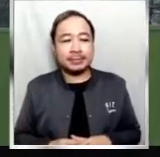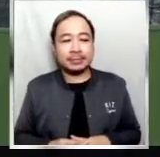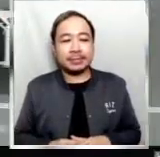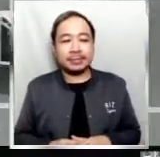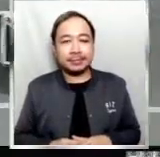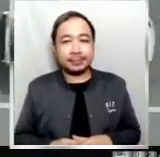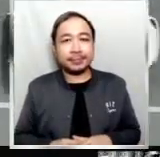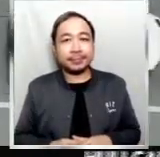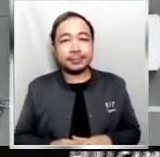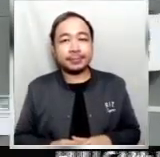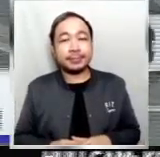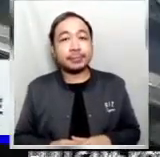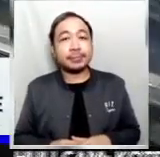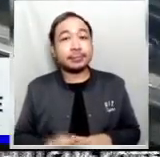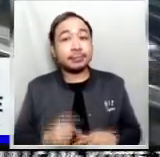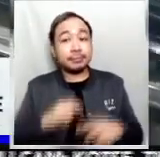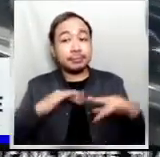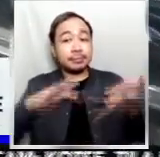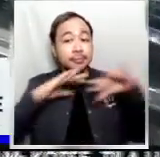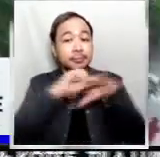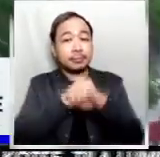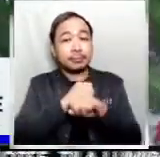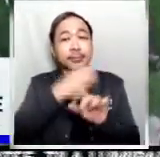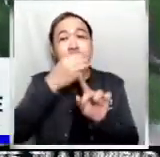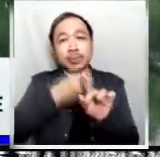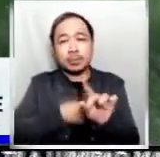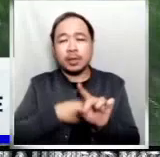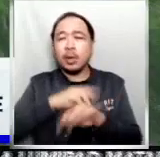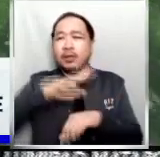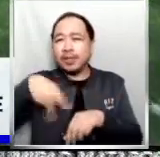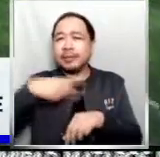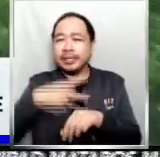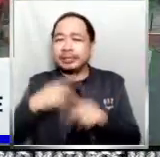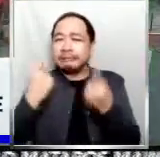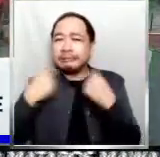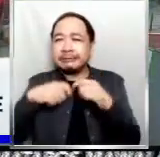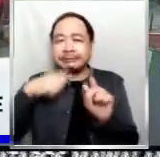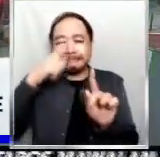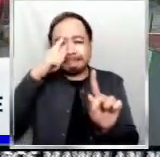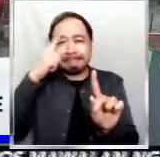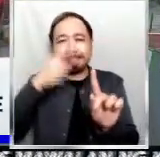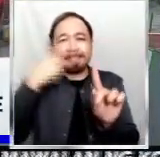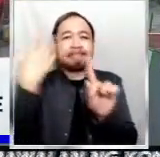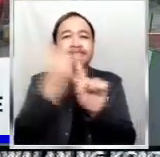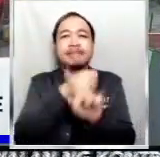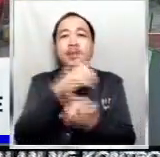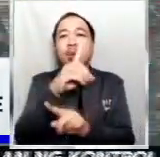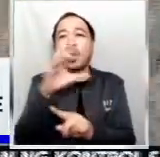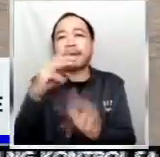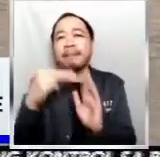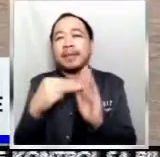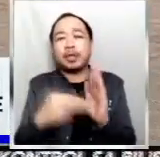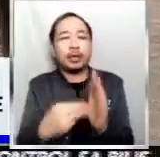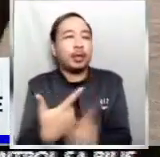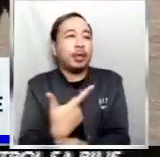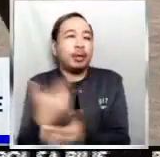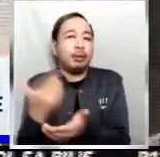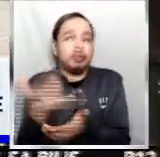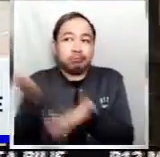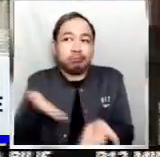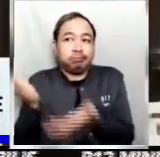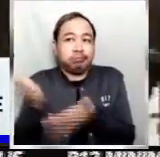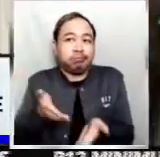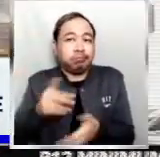Sa pagtatapos na Oktubre, makakamit daw ng Pilipinas ang target na 100 million doses ng COVID-19 vaccine sa nakarating na ng bansa. Ilang buwan